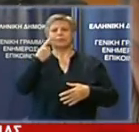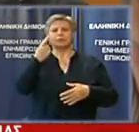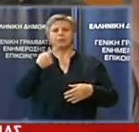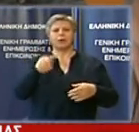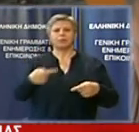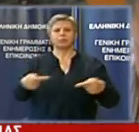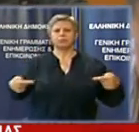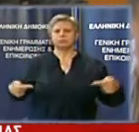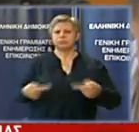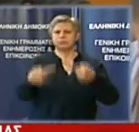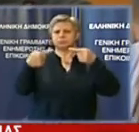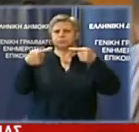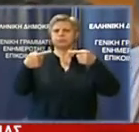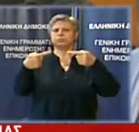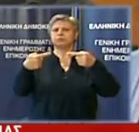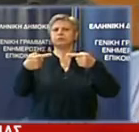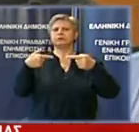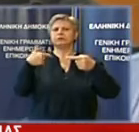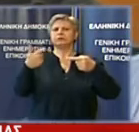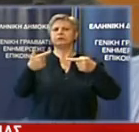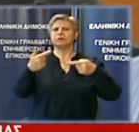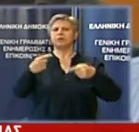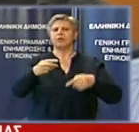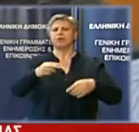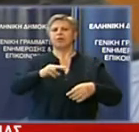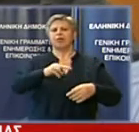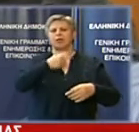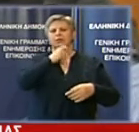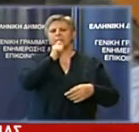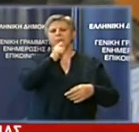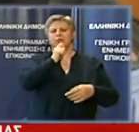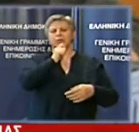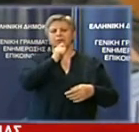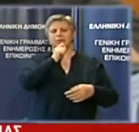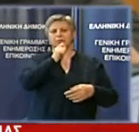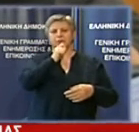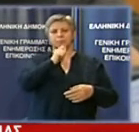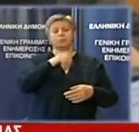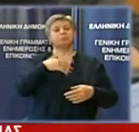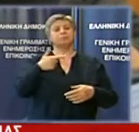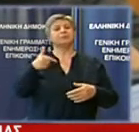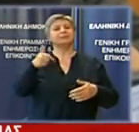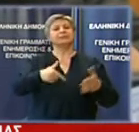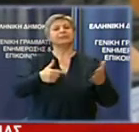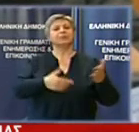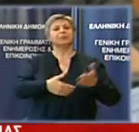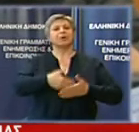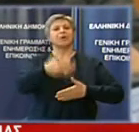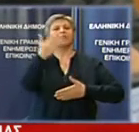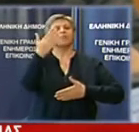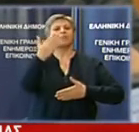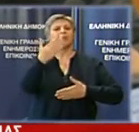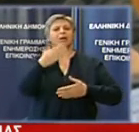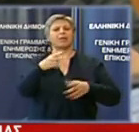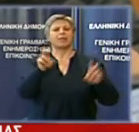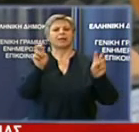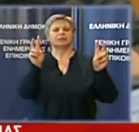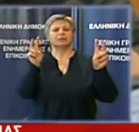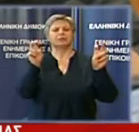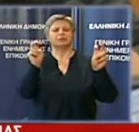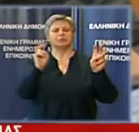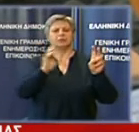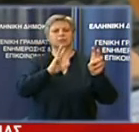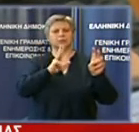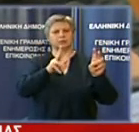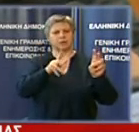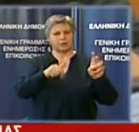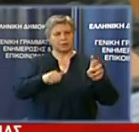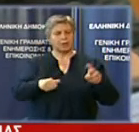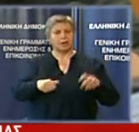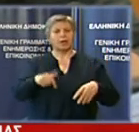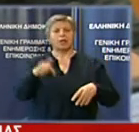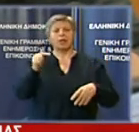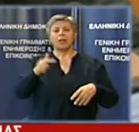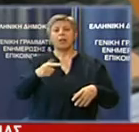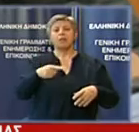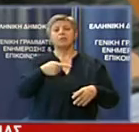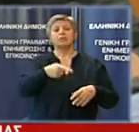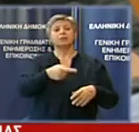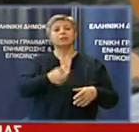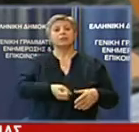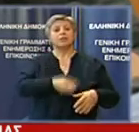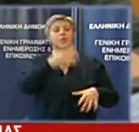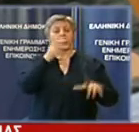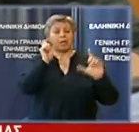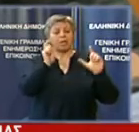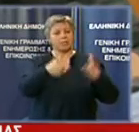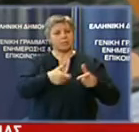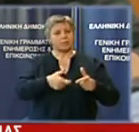αντιπολίτευση. Ωστόσο, διαβάζουμε σήμερα στην Καθημερινή ότι στη Νέα Δημοκρατία εξετάζουν το ενδεχόμενο να υπερψηφίσουν τις διατάξεις που αφορούν το νέο